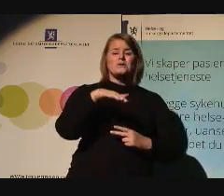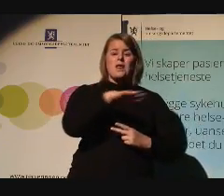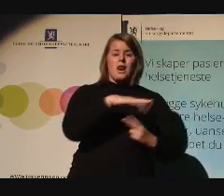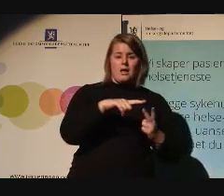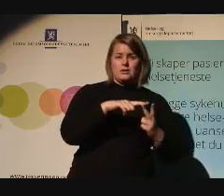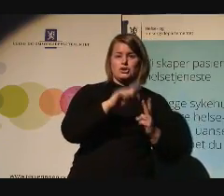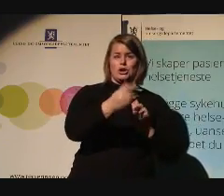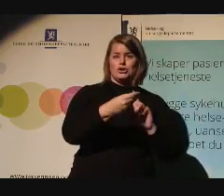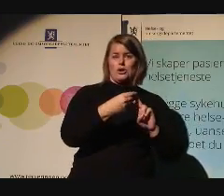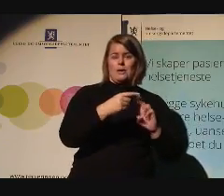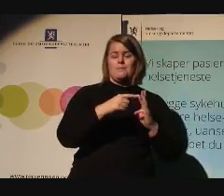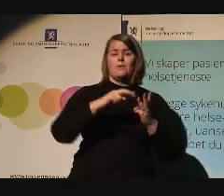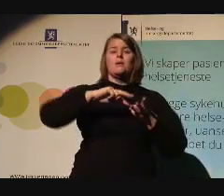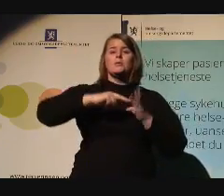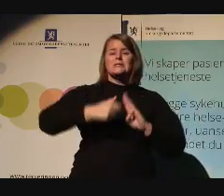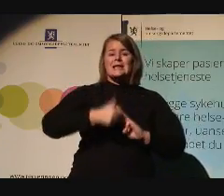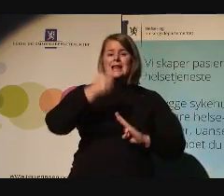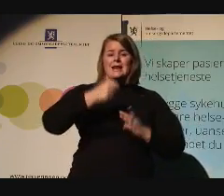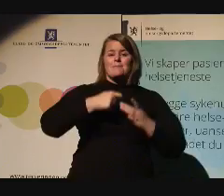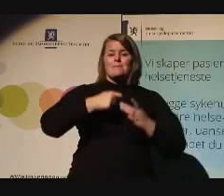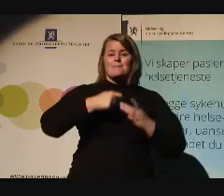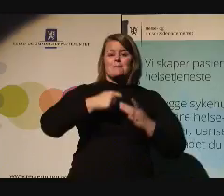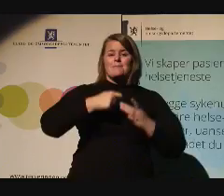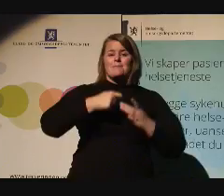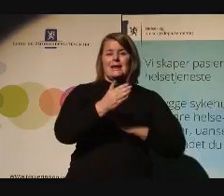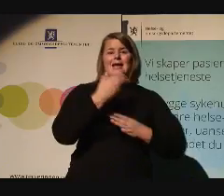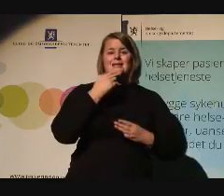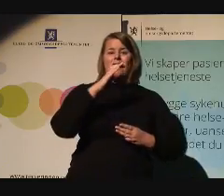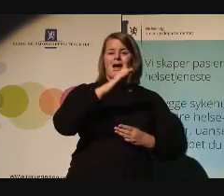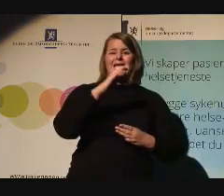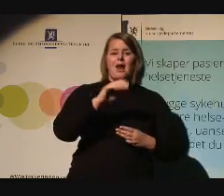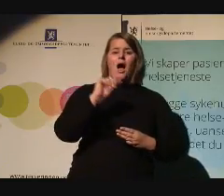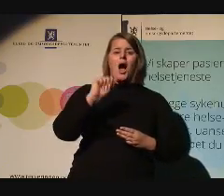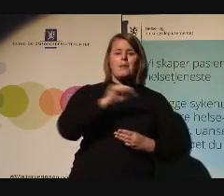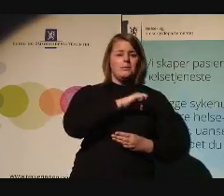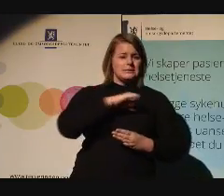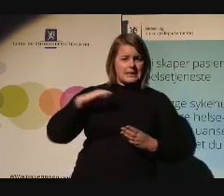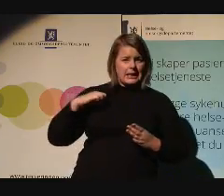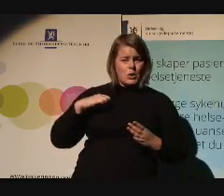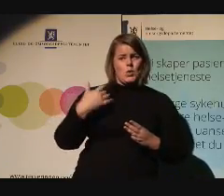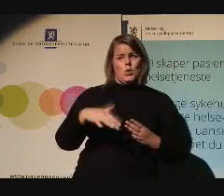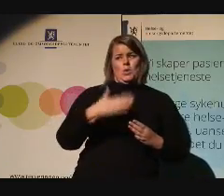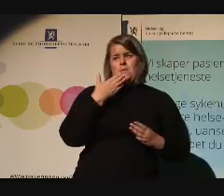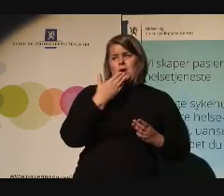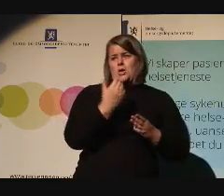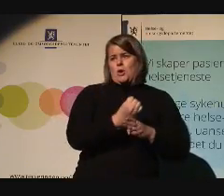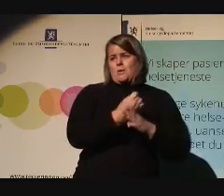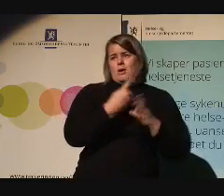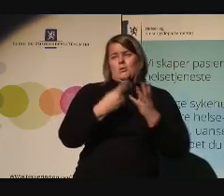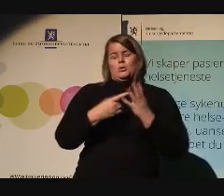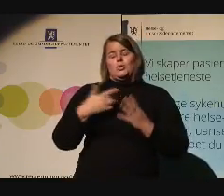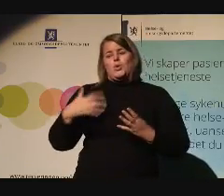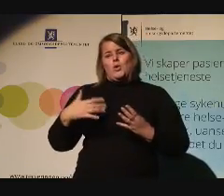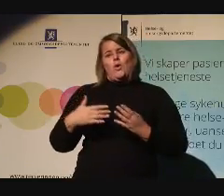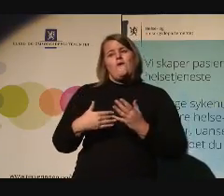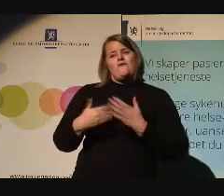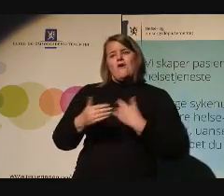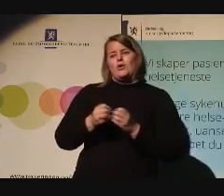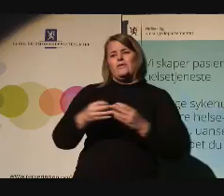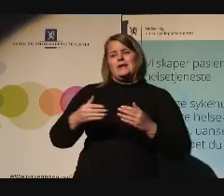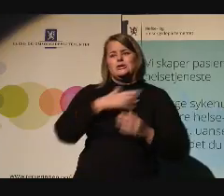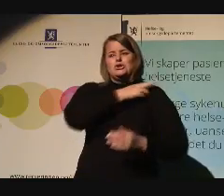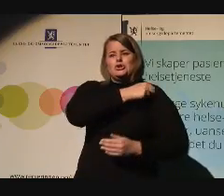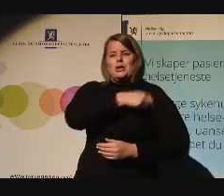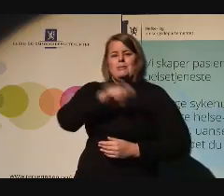prosjektleder for behandlingslinjen Karina Abrahamsen, som har gjort en kjempejobb, og vår uunnværlige fagutviklingssykepleier